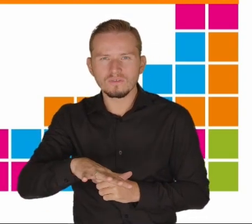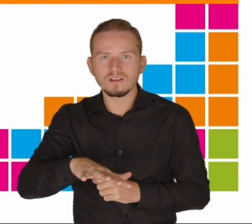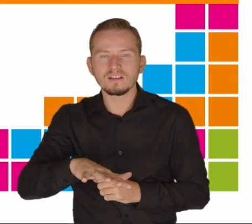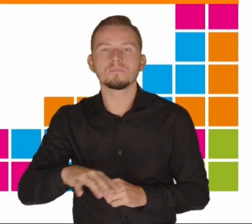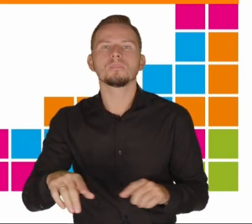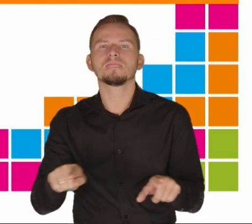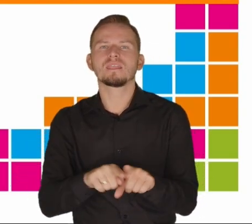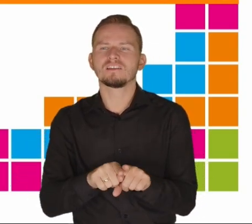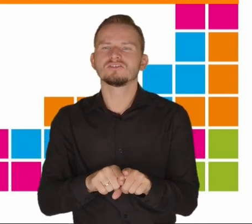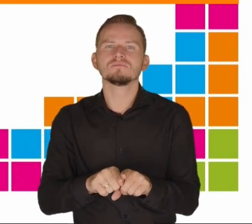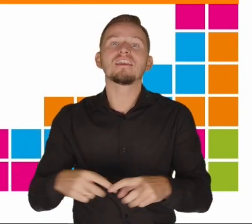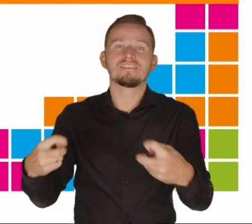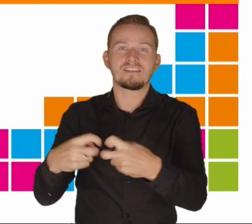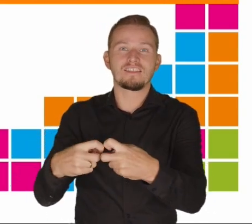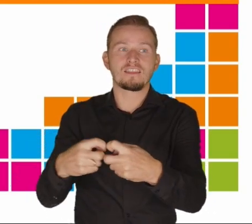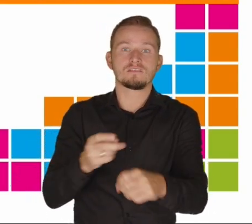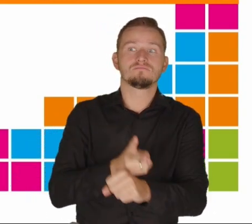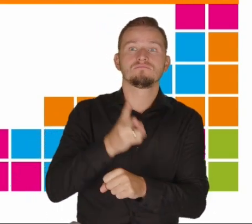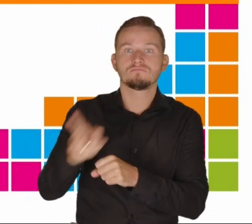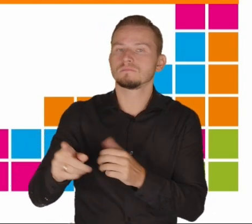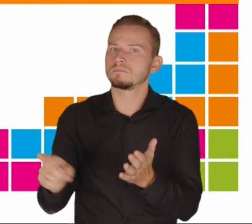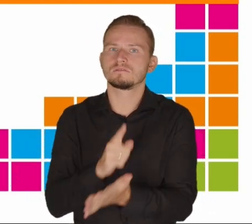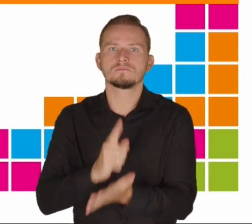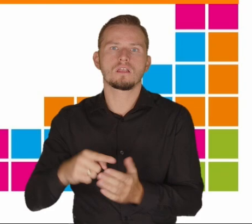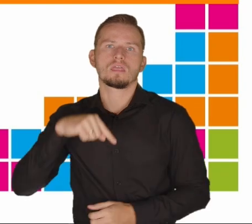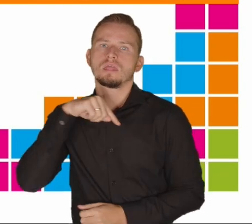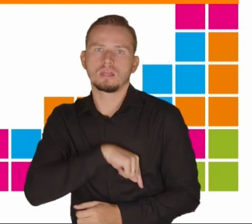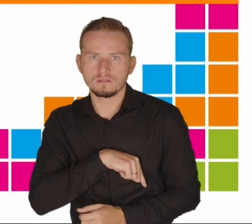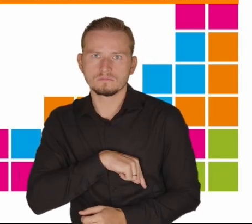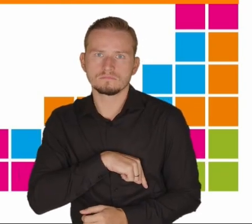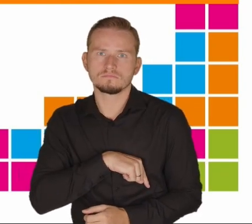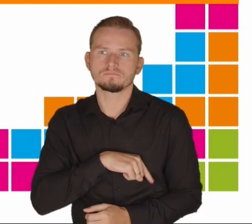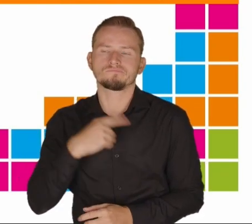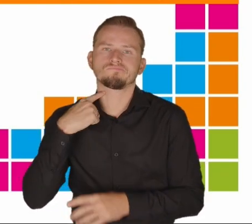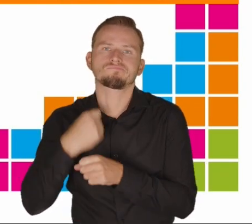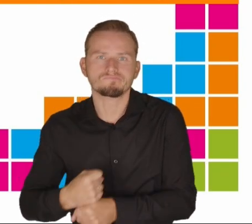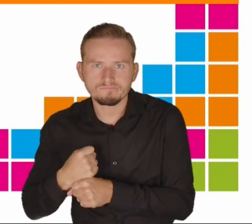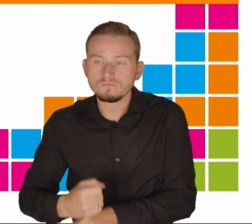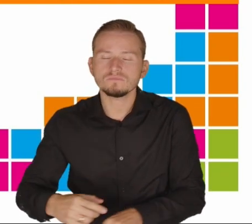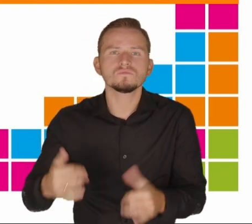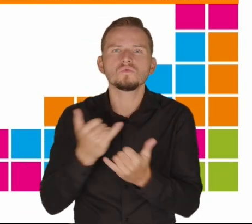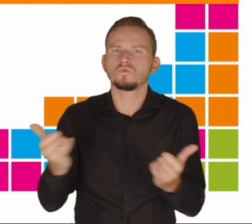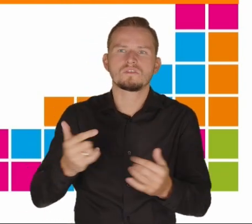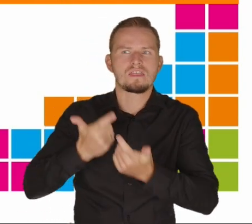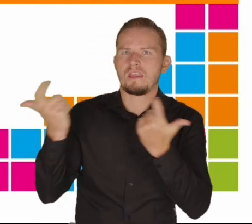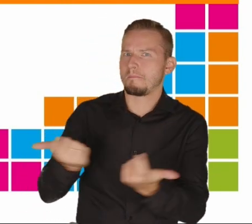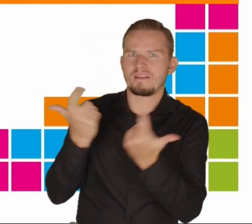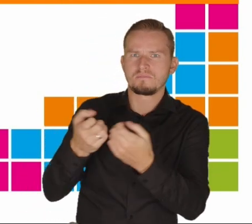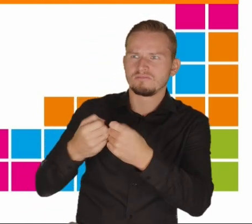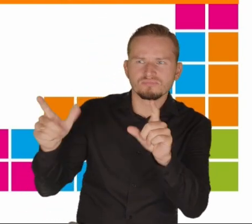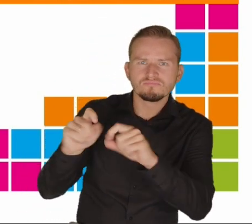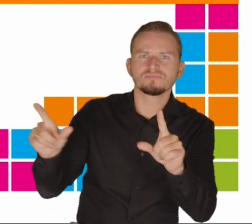korzystanie z internetu, no to jest ryzyko uzależnienia, ryzyko kontaktu z niebezpiecznymi treściami, z niebezpiecznymi